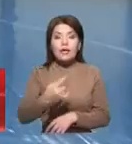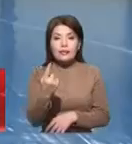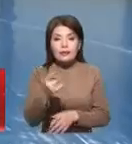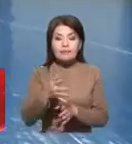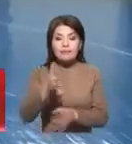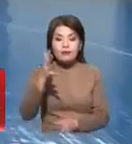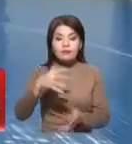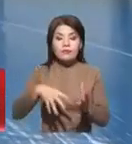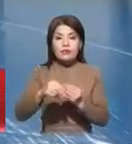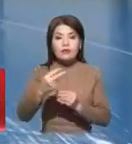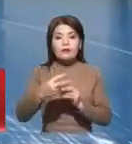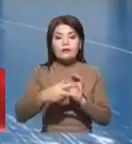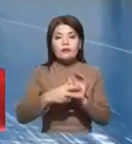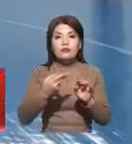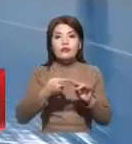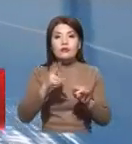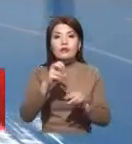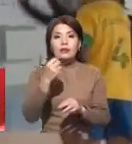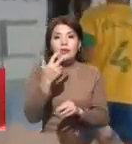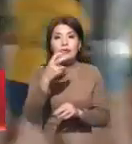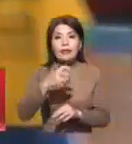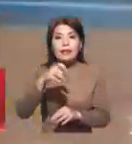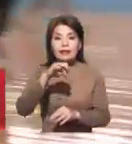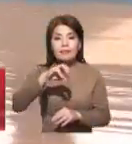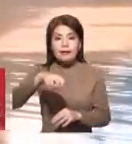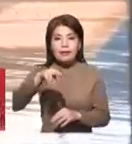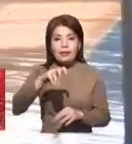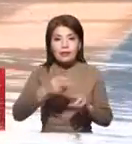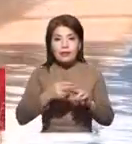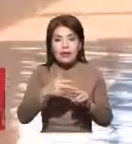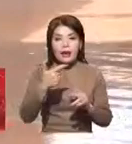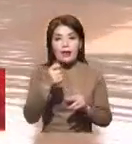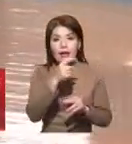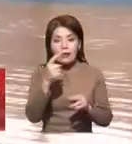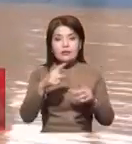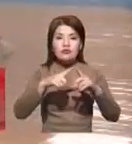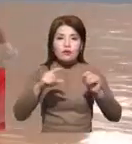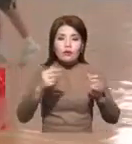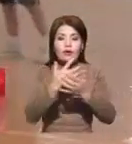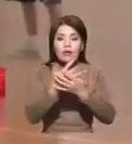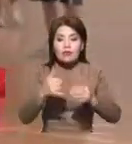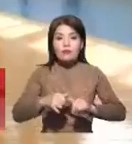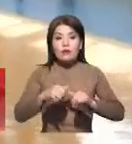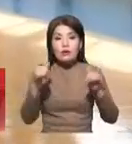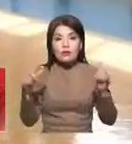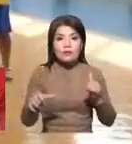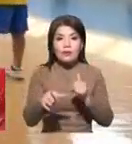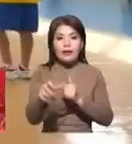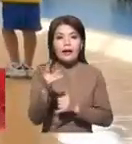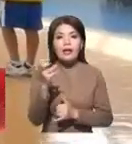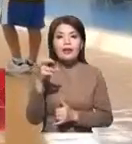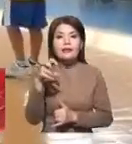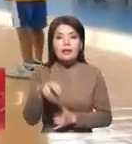вопроса 28,3 миллиарда тенге. В планах строительства газовой котельной и школы и развитие правого берега реки Каратал.